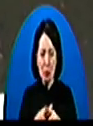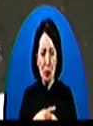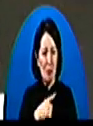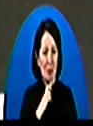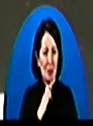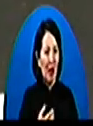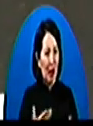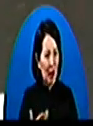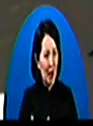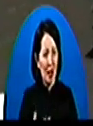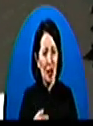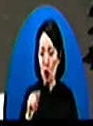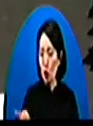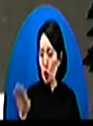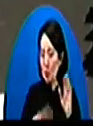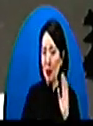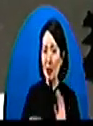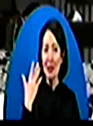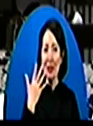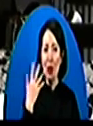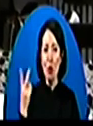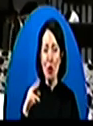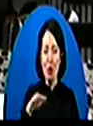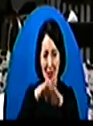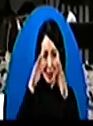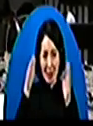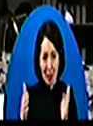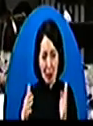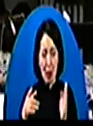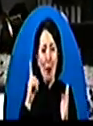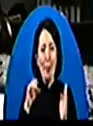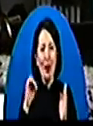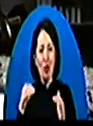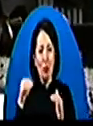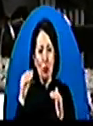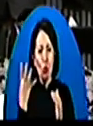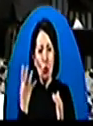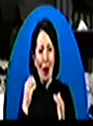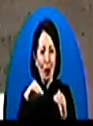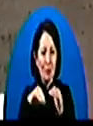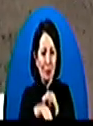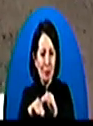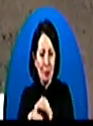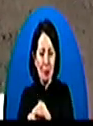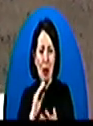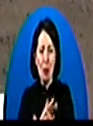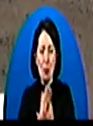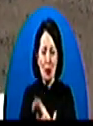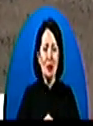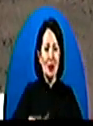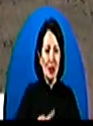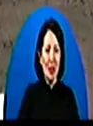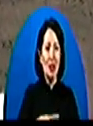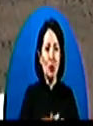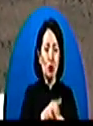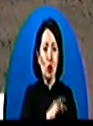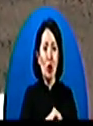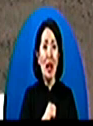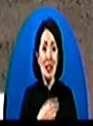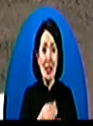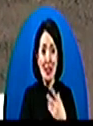гарна. Өнөөдрийн байдлаар 52 сарвч 1,000 тонны багтаамжтай 4 агуулгад нөөцлөж байгаач дахин нэмэгдүүлэхээр ажиллаж байгааг хэлж